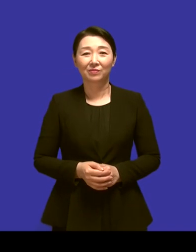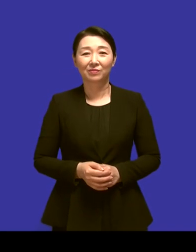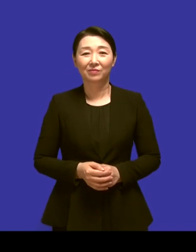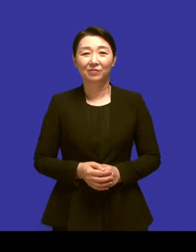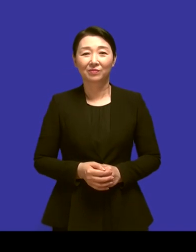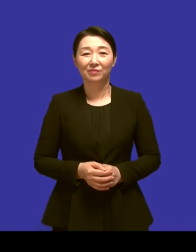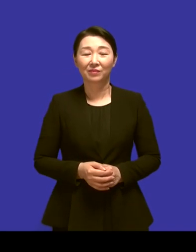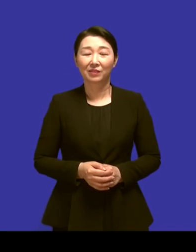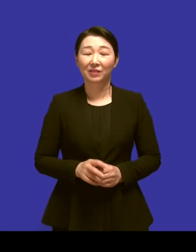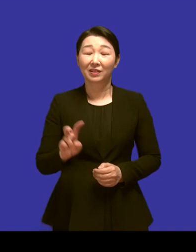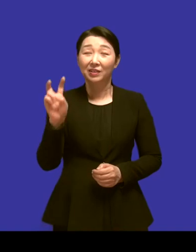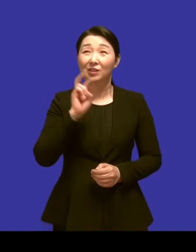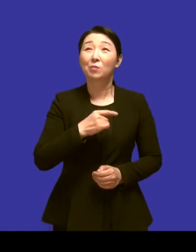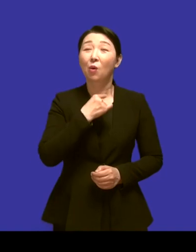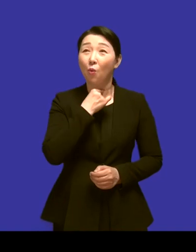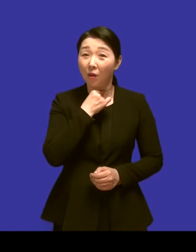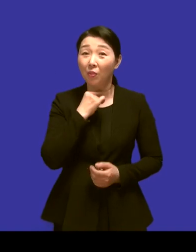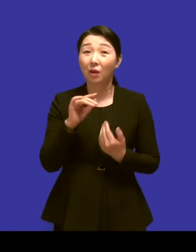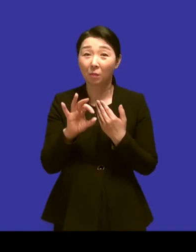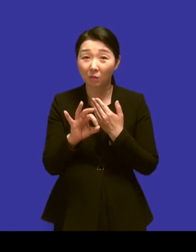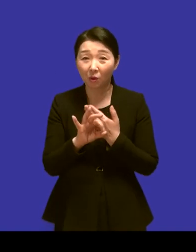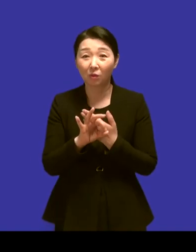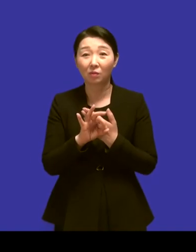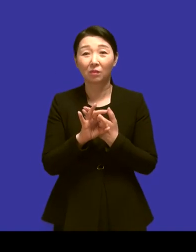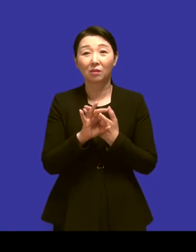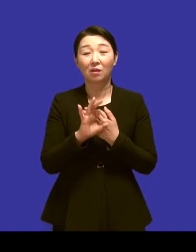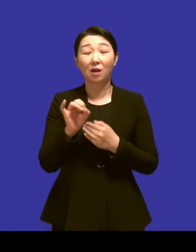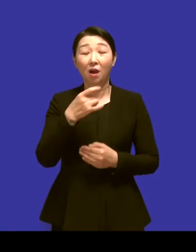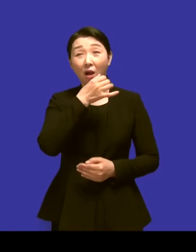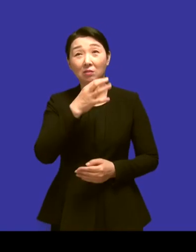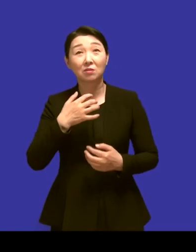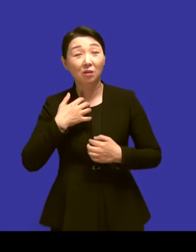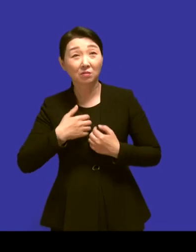싶은 음악을 하면은 바로 이제 아 신나서